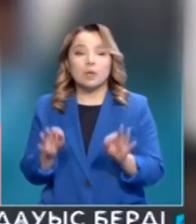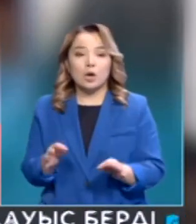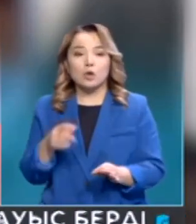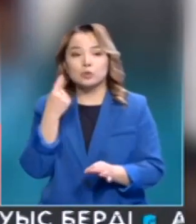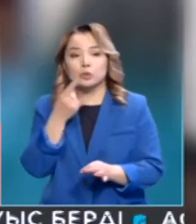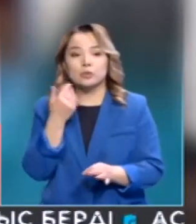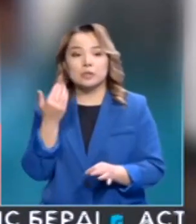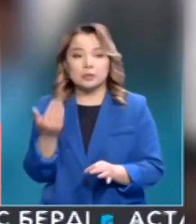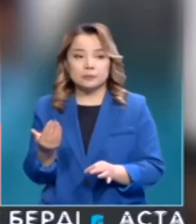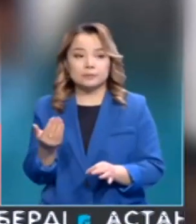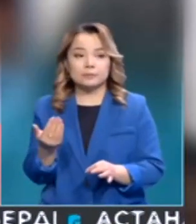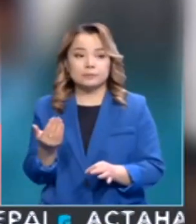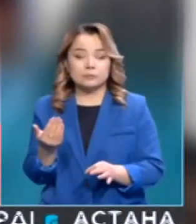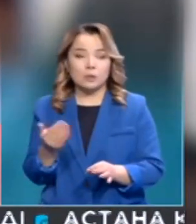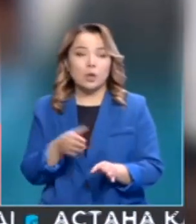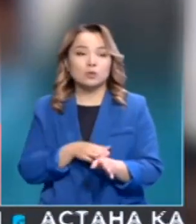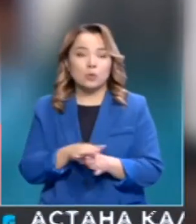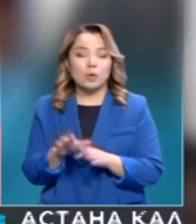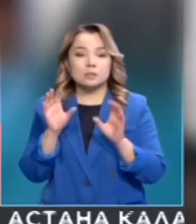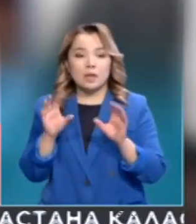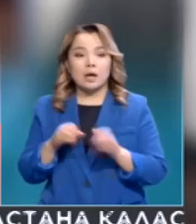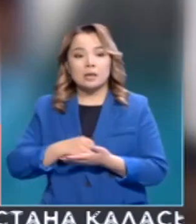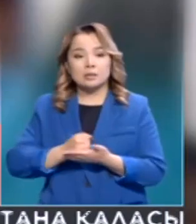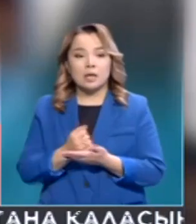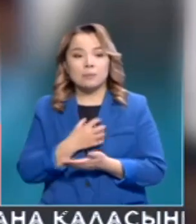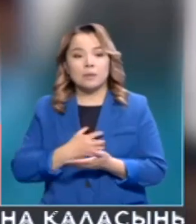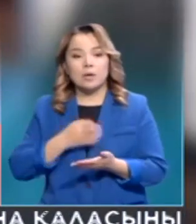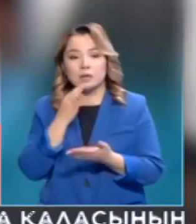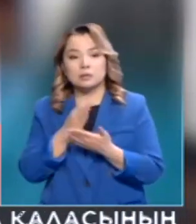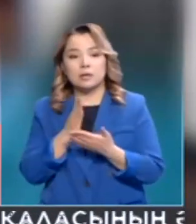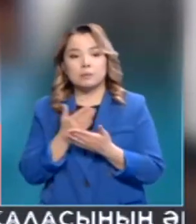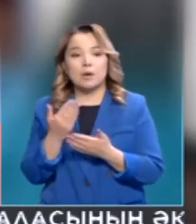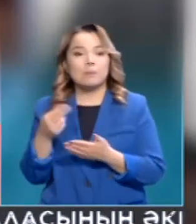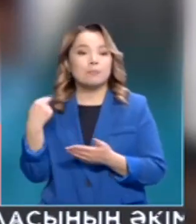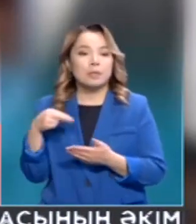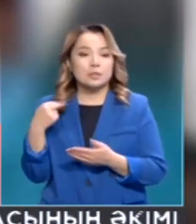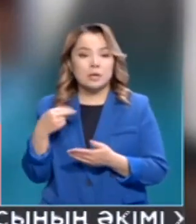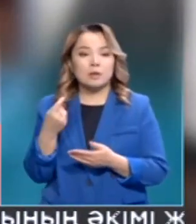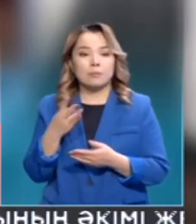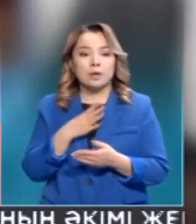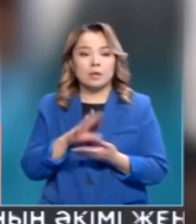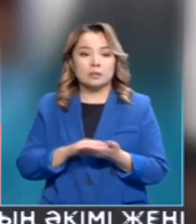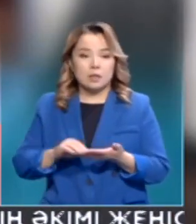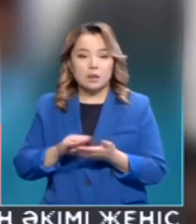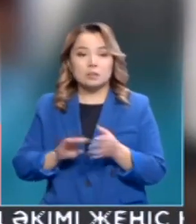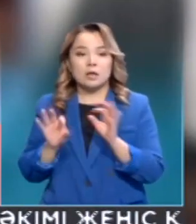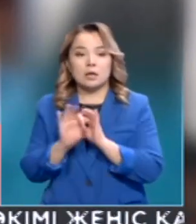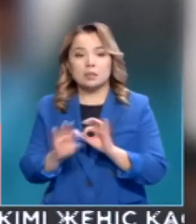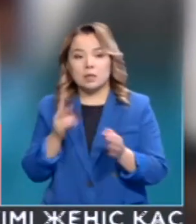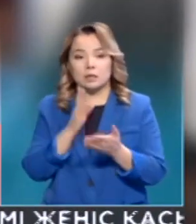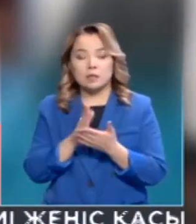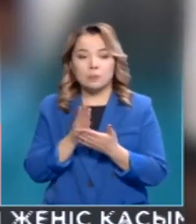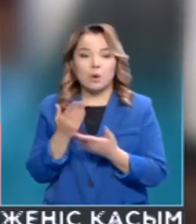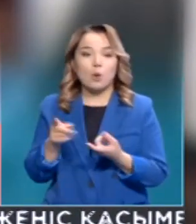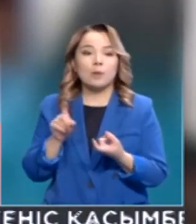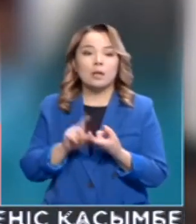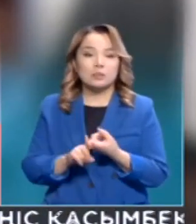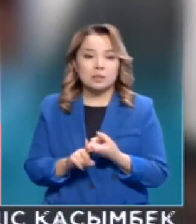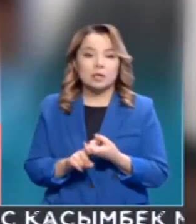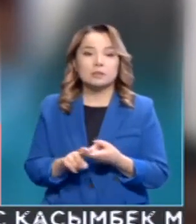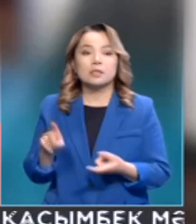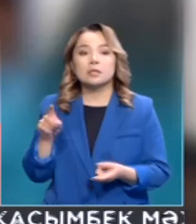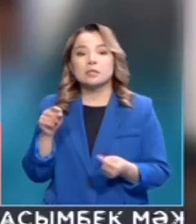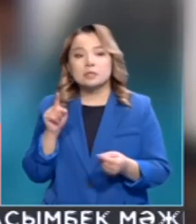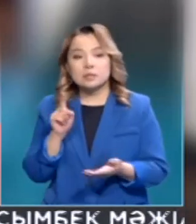түрде толықтай заңнаманың негізінде өткізу керектігін президентіміз бірнеше рет айтқан болатын. Соған байланысты